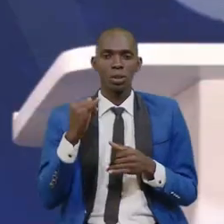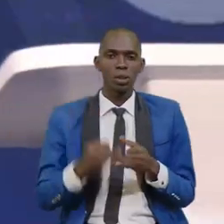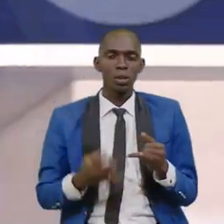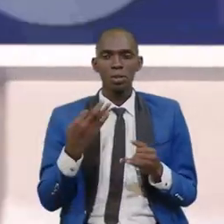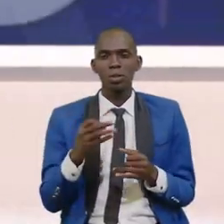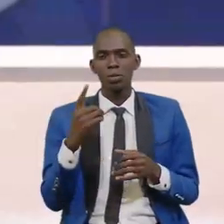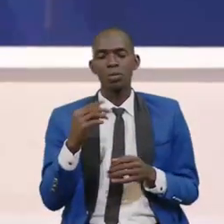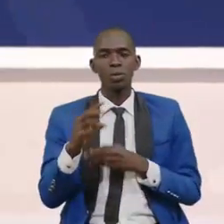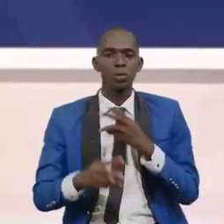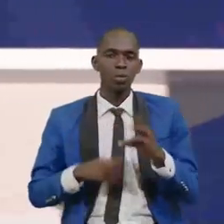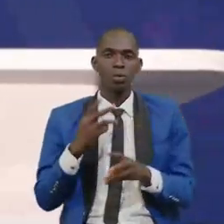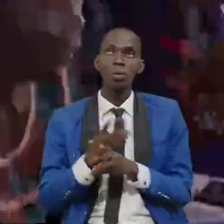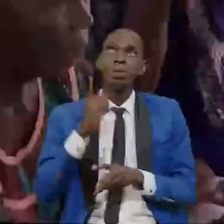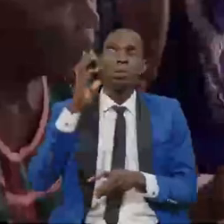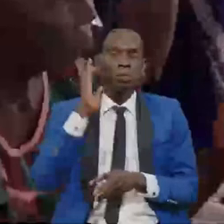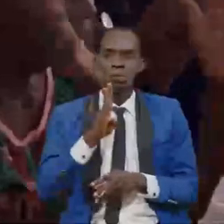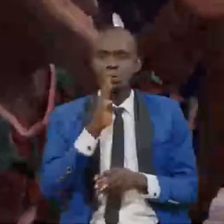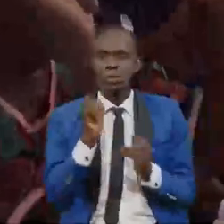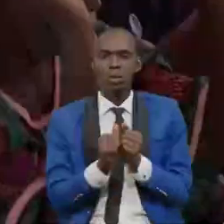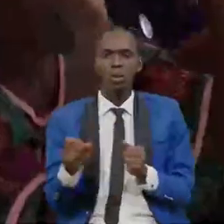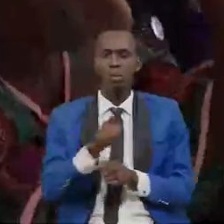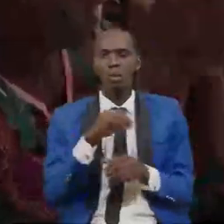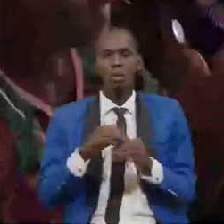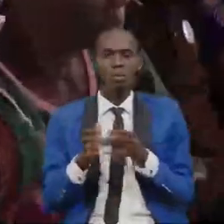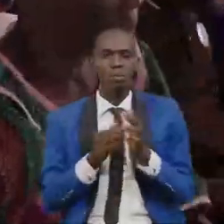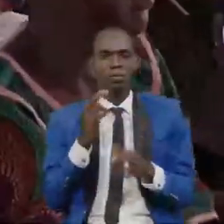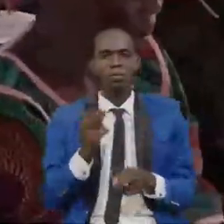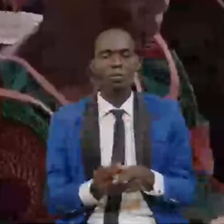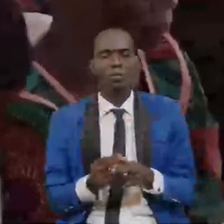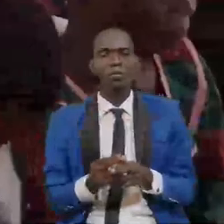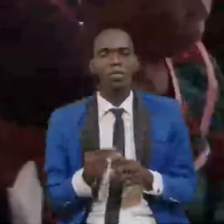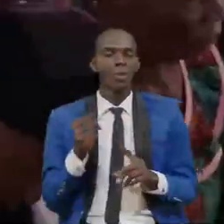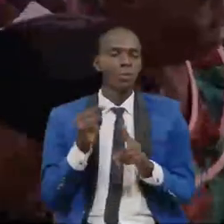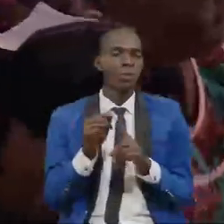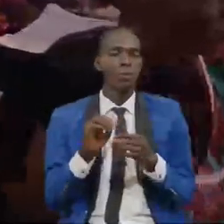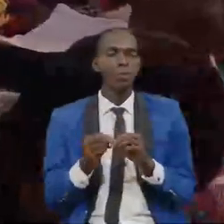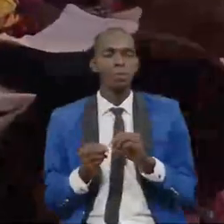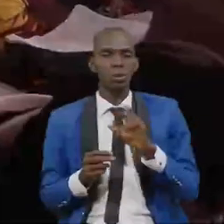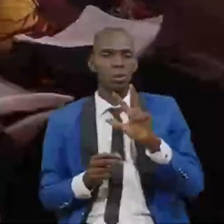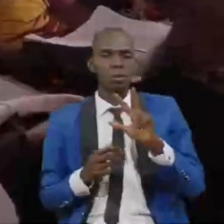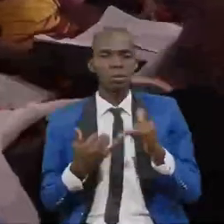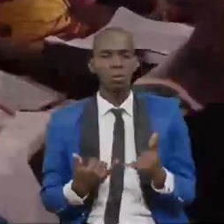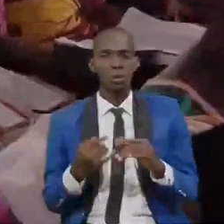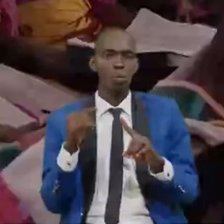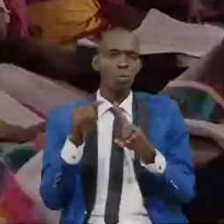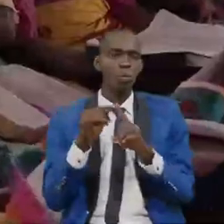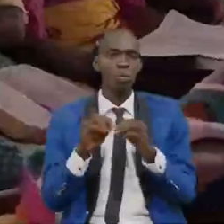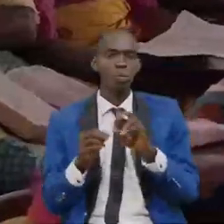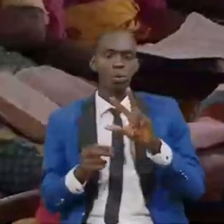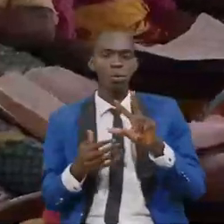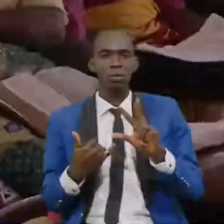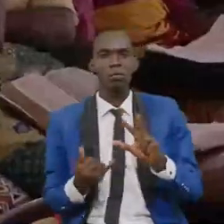monde, il sera avec toi au nom de Jésus. Troisième point maintenant. Troisième